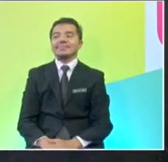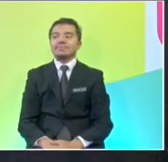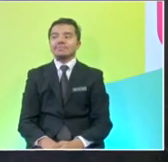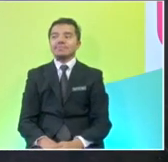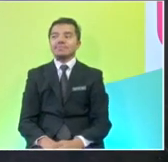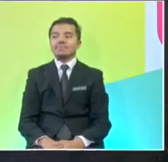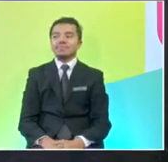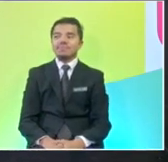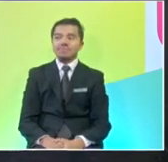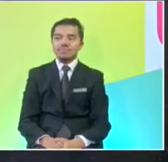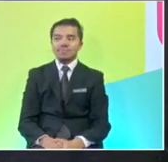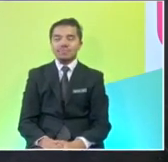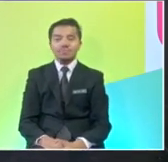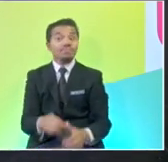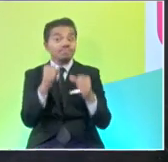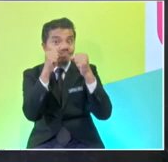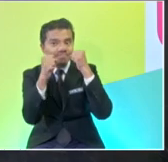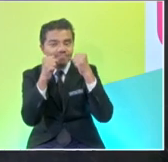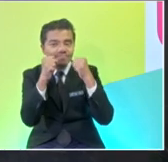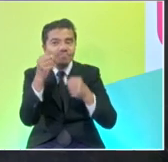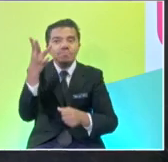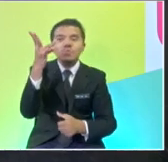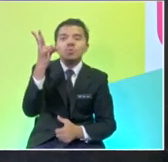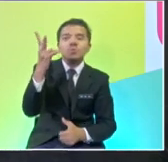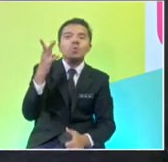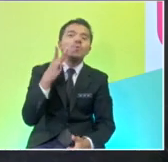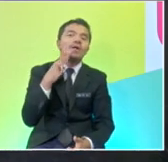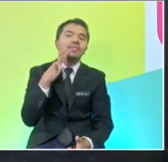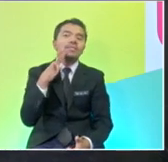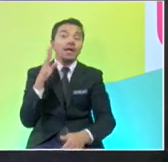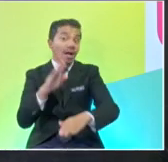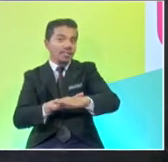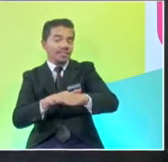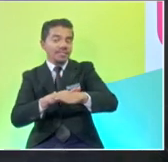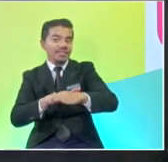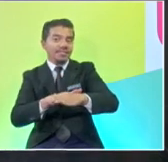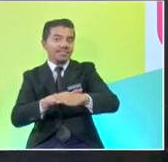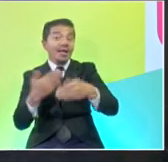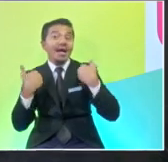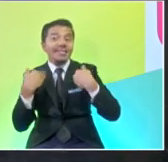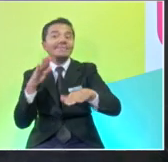Sebutkan tujuh warna yang ada pada gambar tersebut Oke Baik